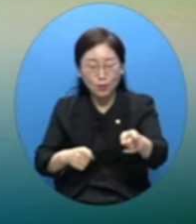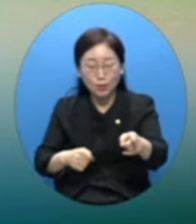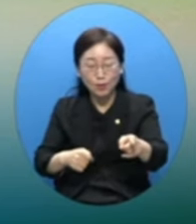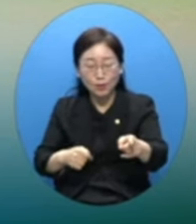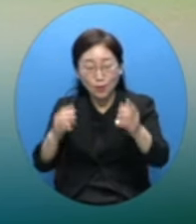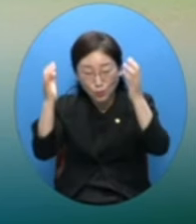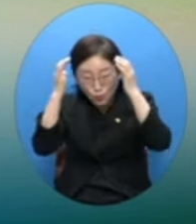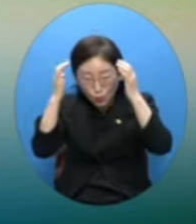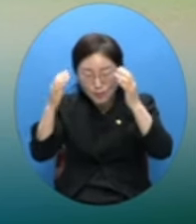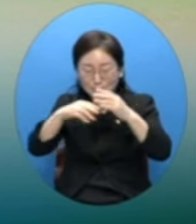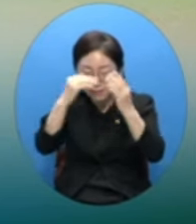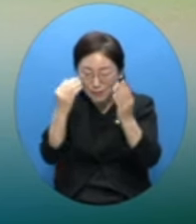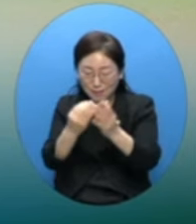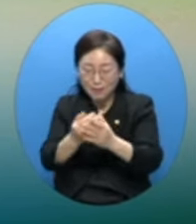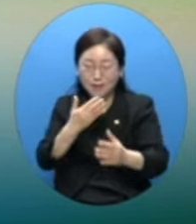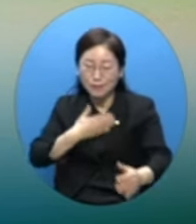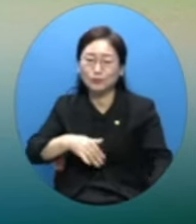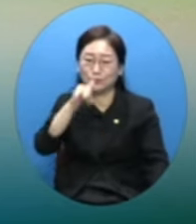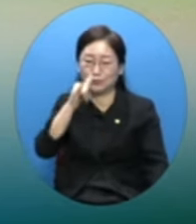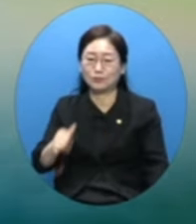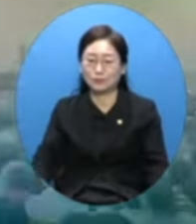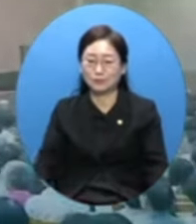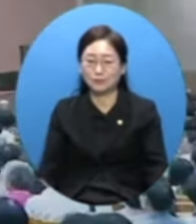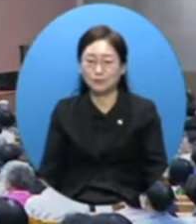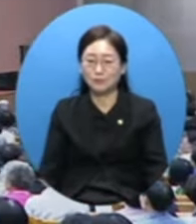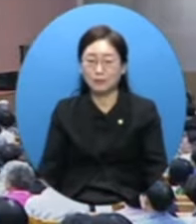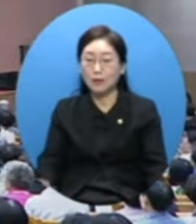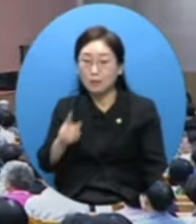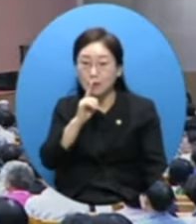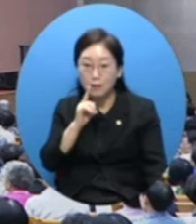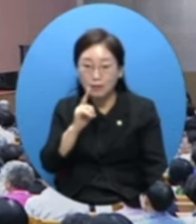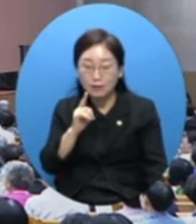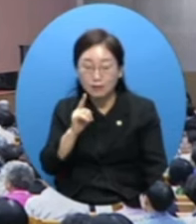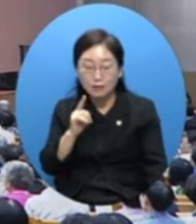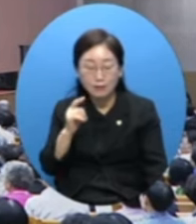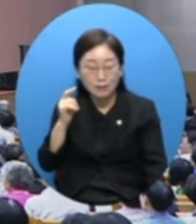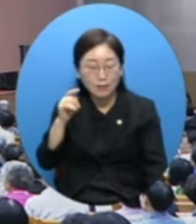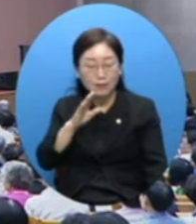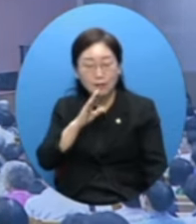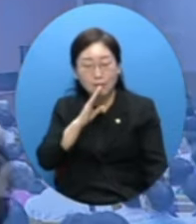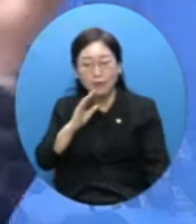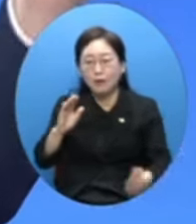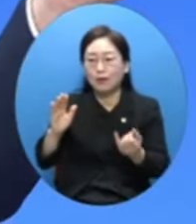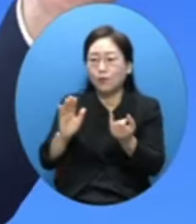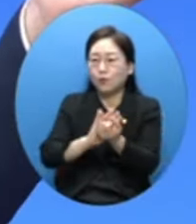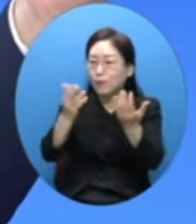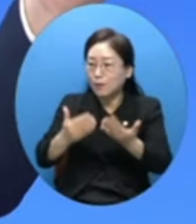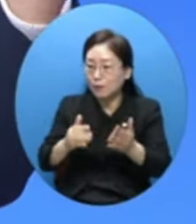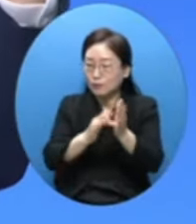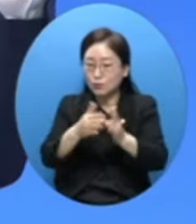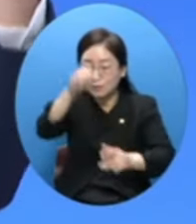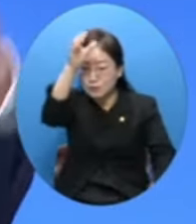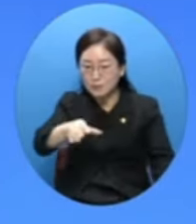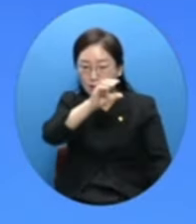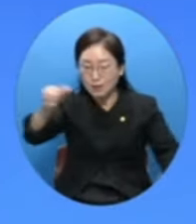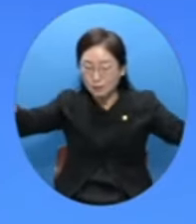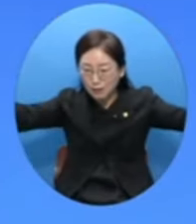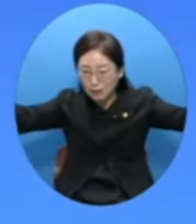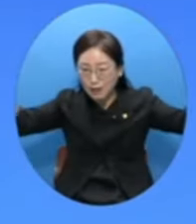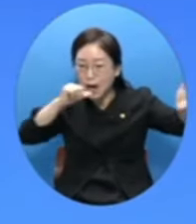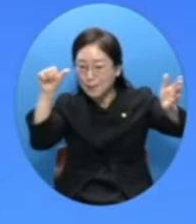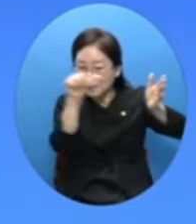당하는 고통을 아신다이 말이 큰 위로가 되었습니다 예수님 십자가에서 두 손과 두 발에